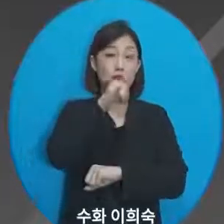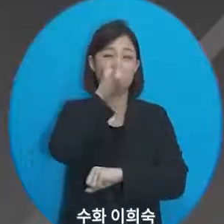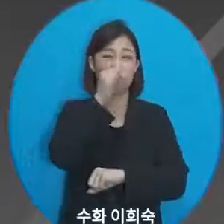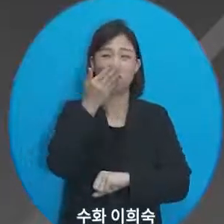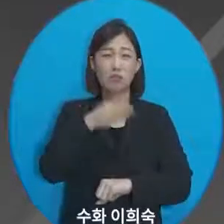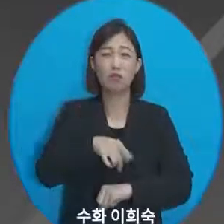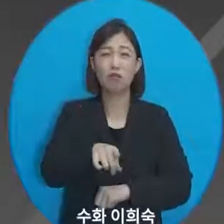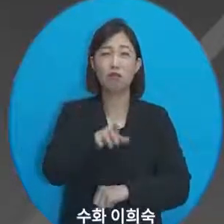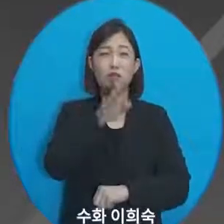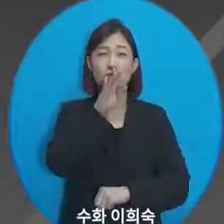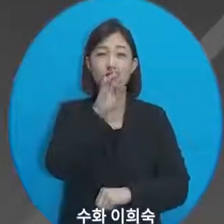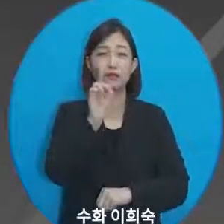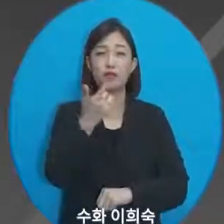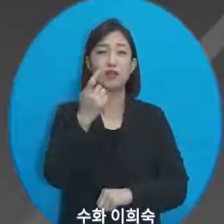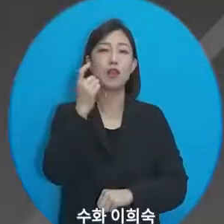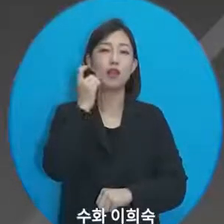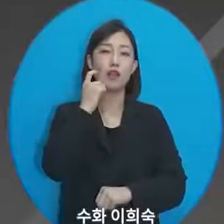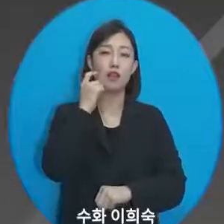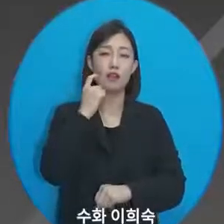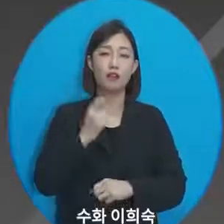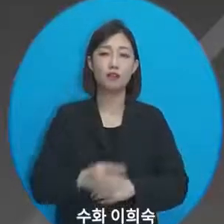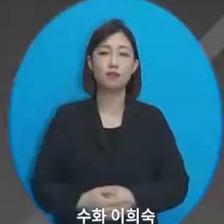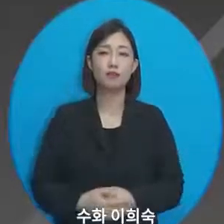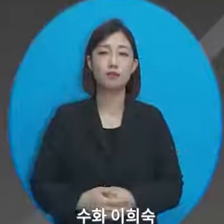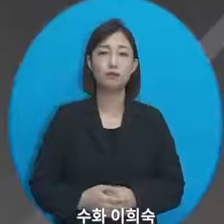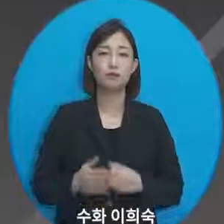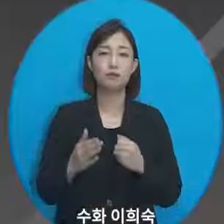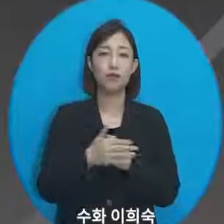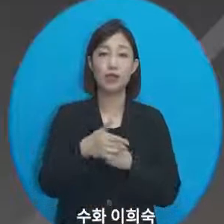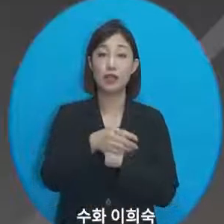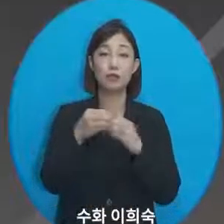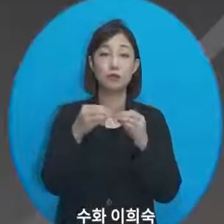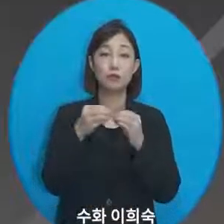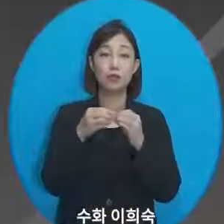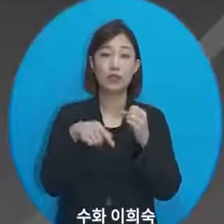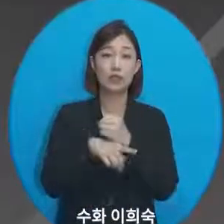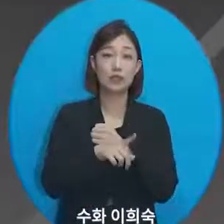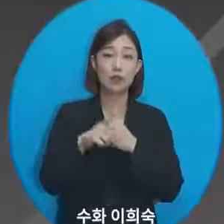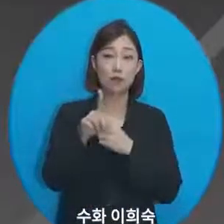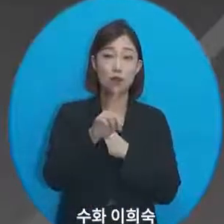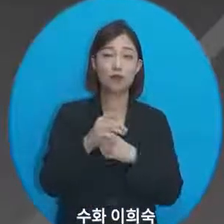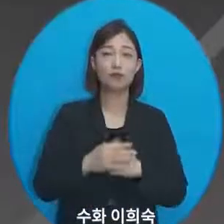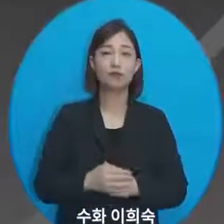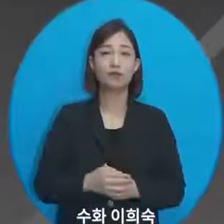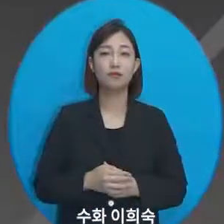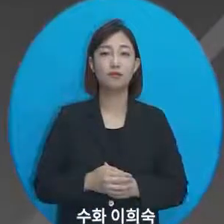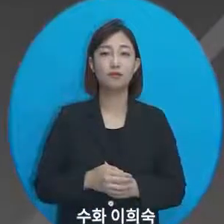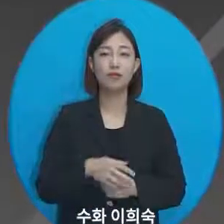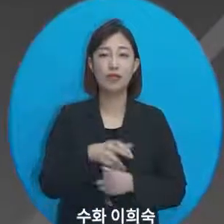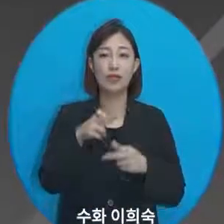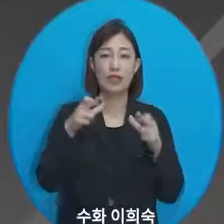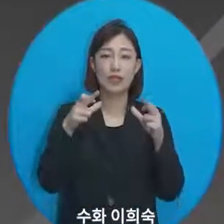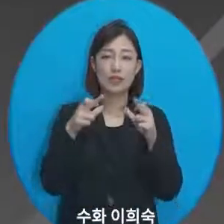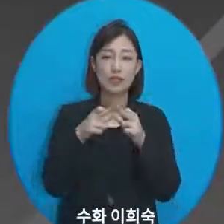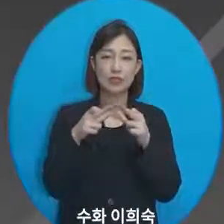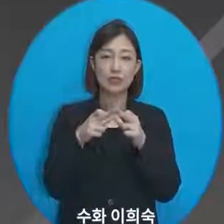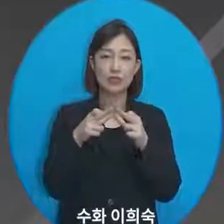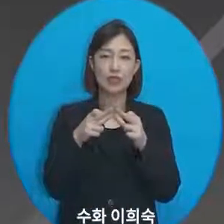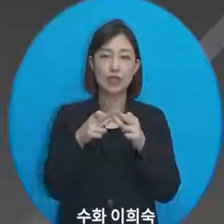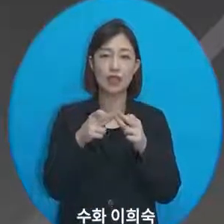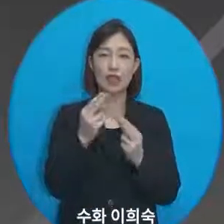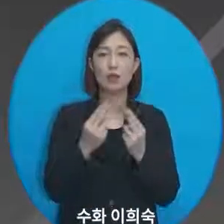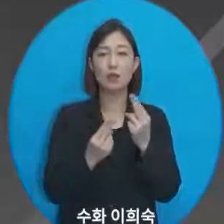아니다. 결국 이 맥락은 그러한 생각으로 출발한 사회 환경을